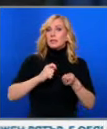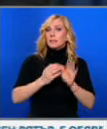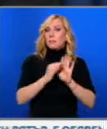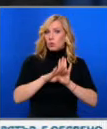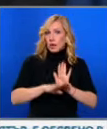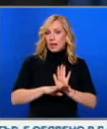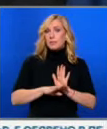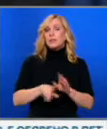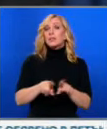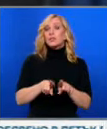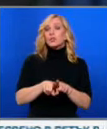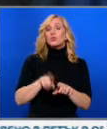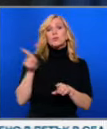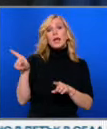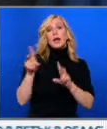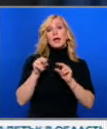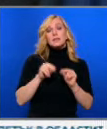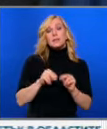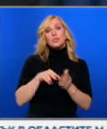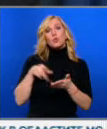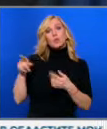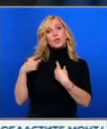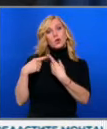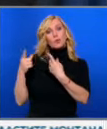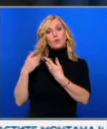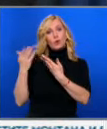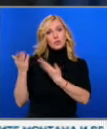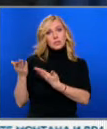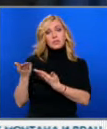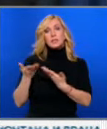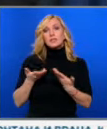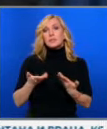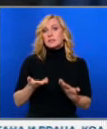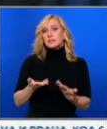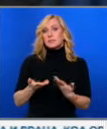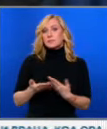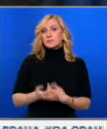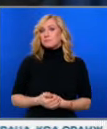програми и те казаха, че ще отидат да разговарят с